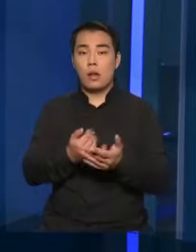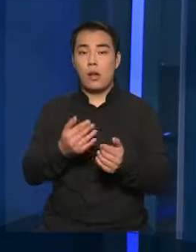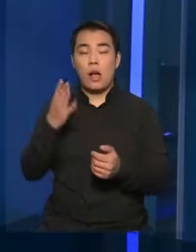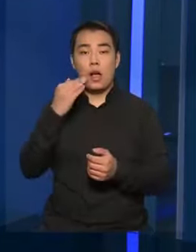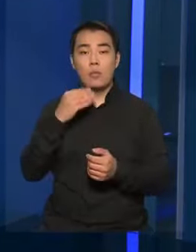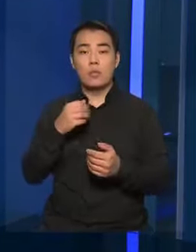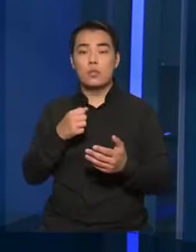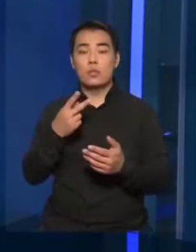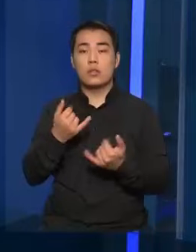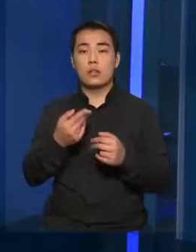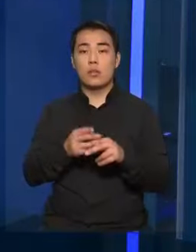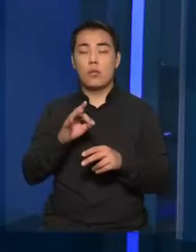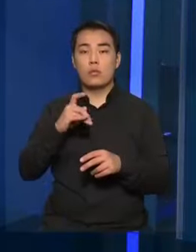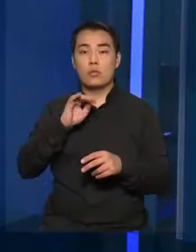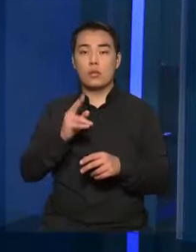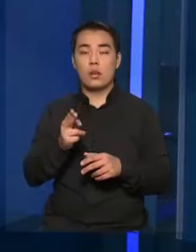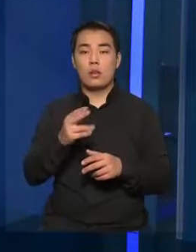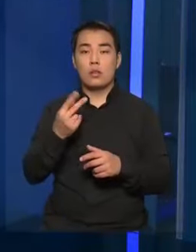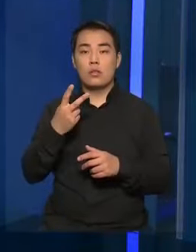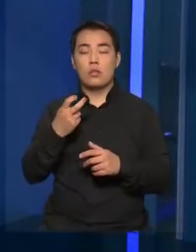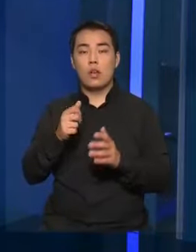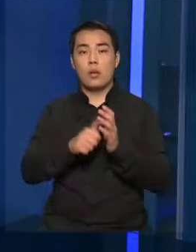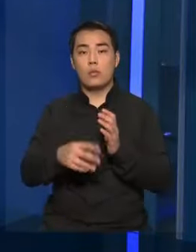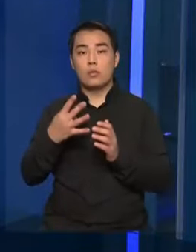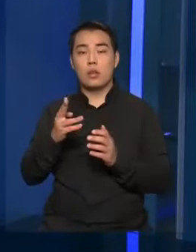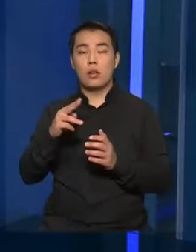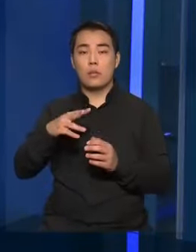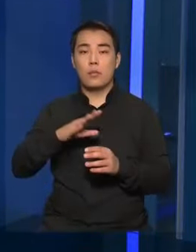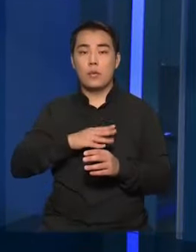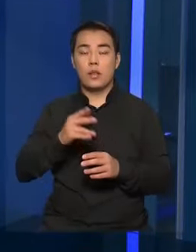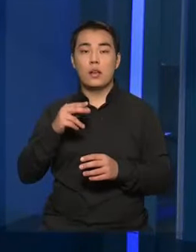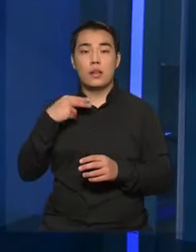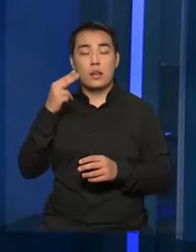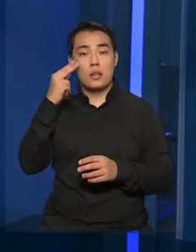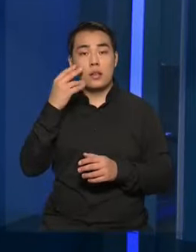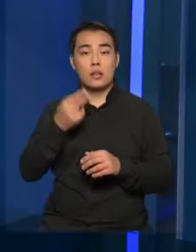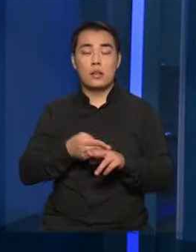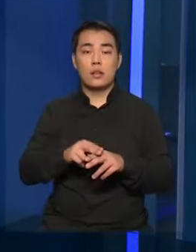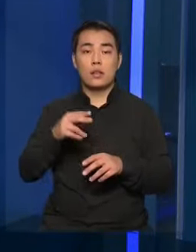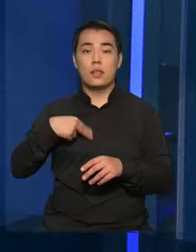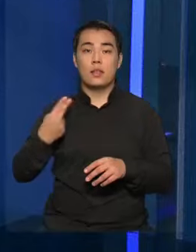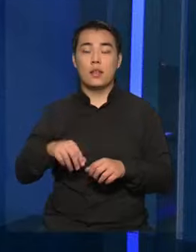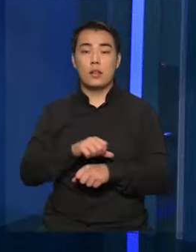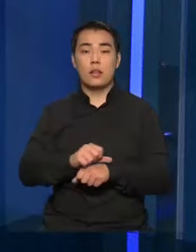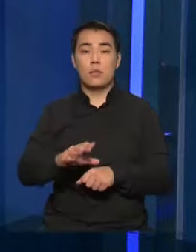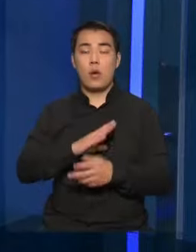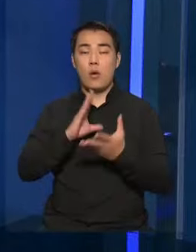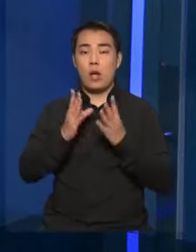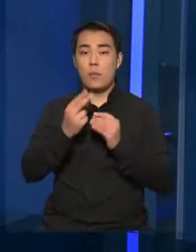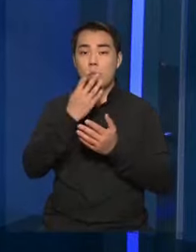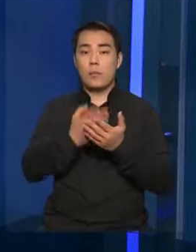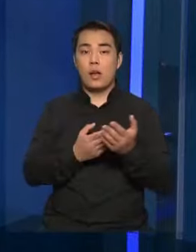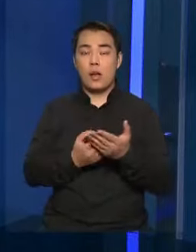Алматыдан оңтүстік шығысқа қарай 264 шақырым жерде Қырғызстан мен Қытай шекарасында тіркелді. Жер дүмпуі